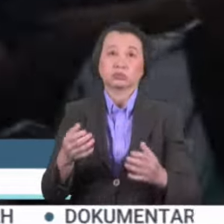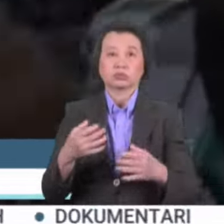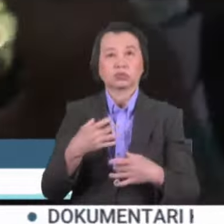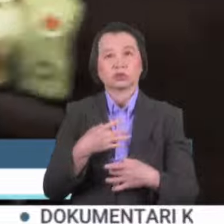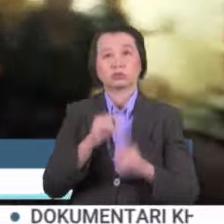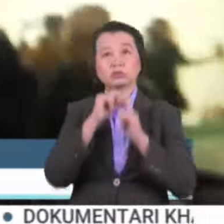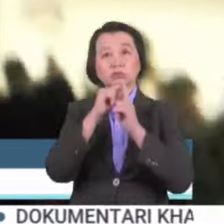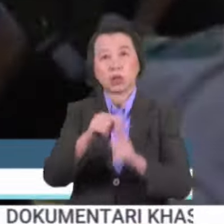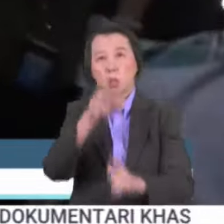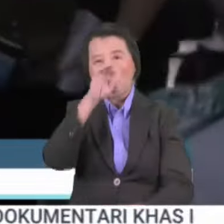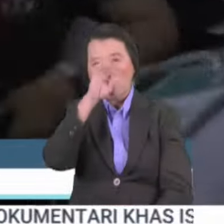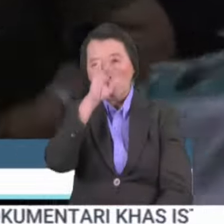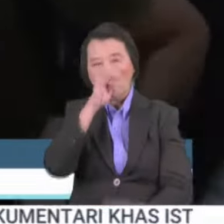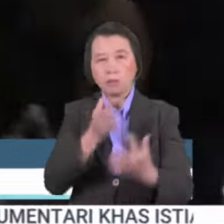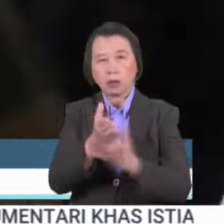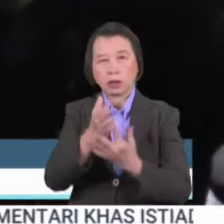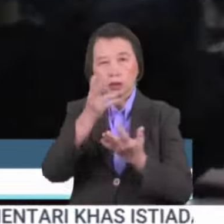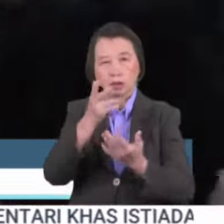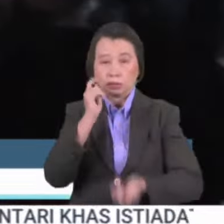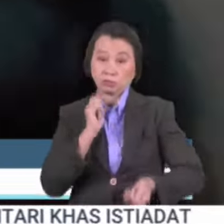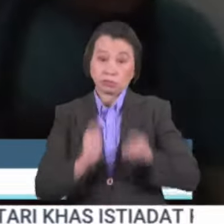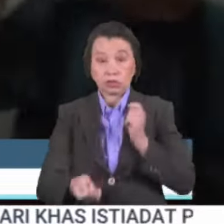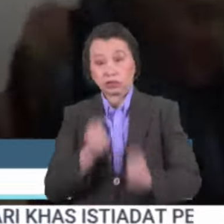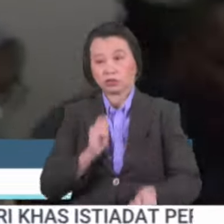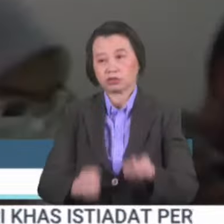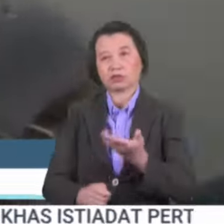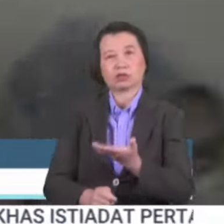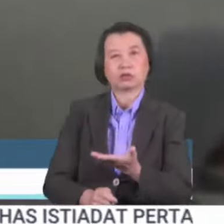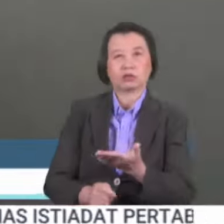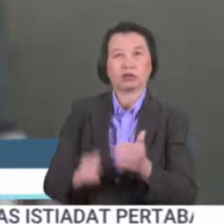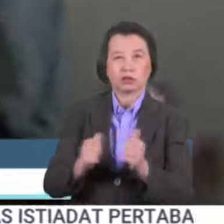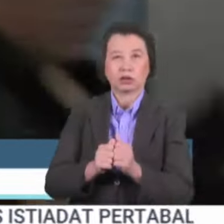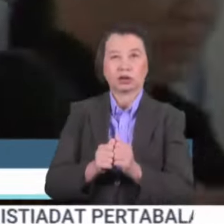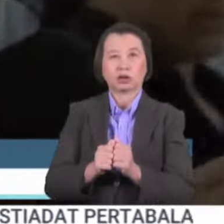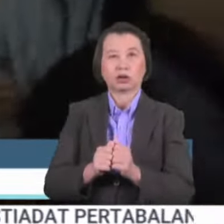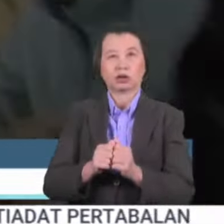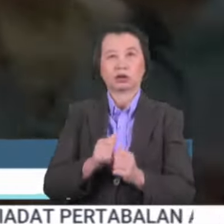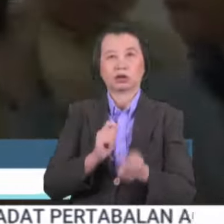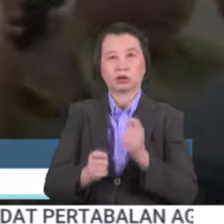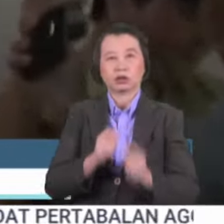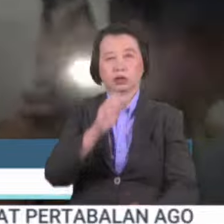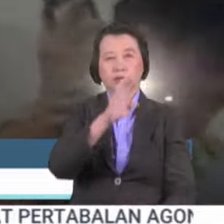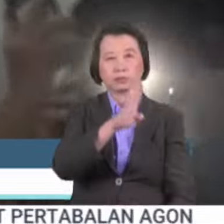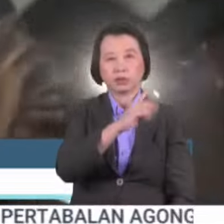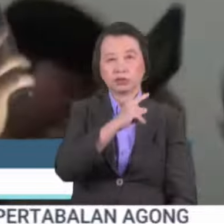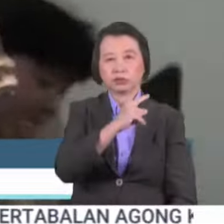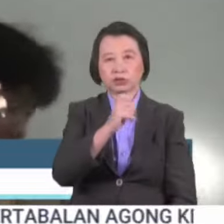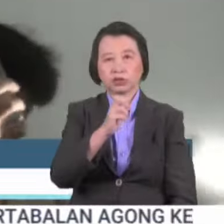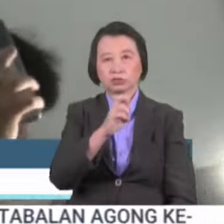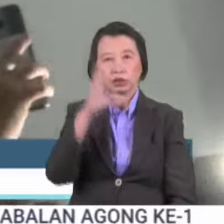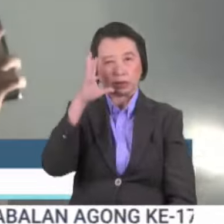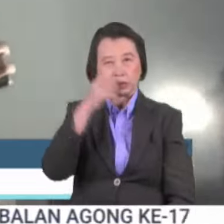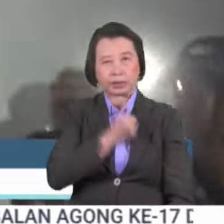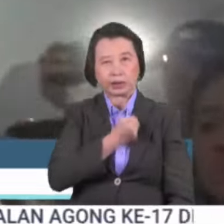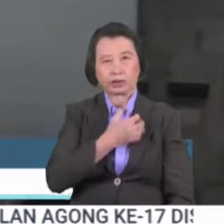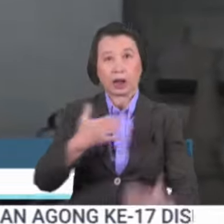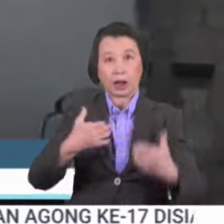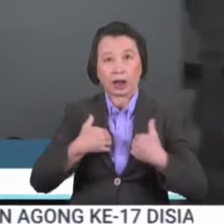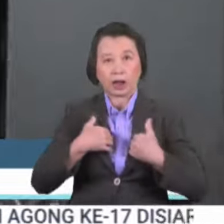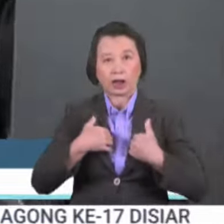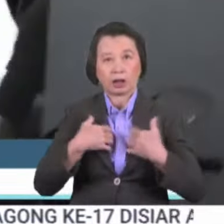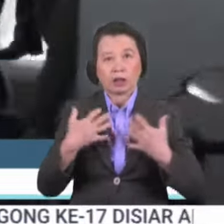membuat kenyataan palsu melalui siaran langsung di aplikasi TikTok dalam akaun BGTV dengan niat untuk